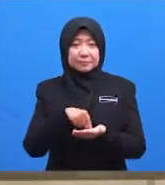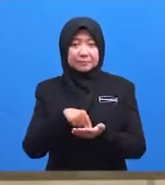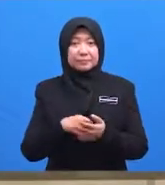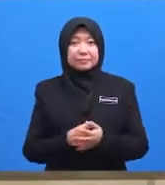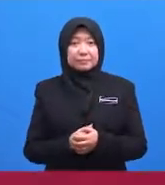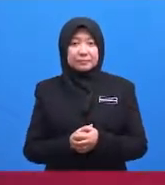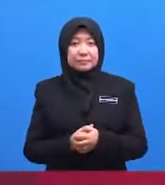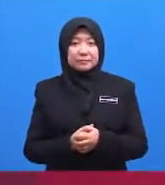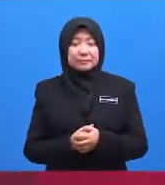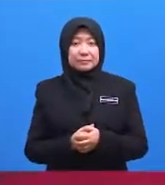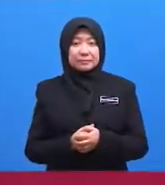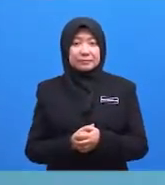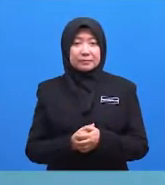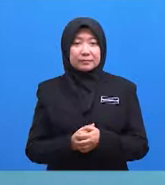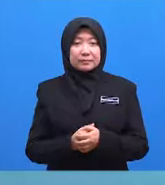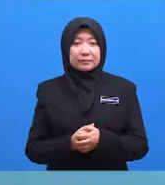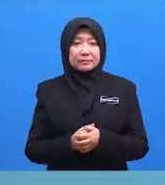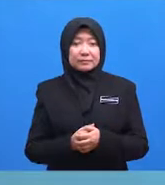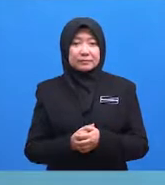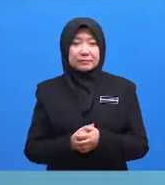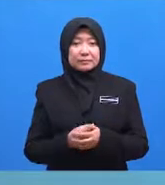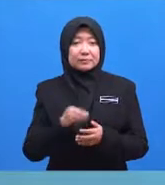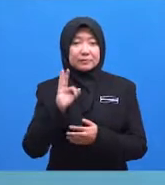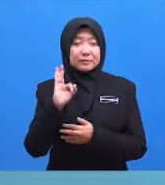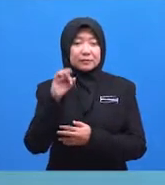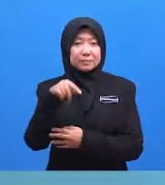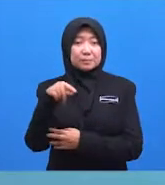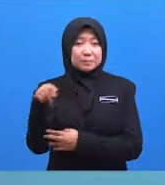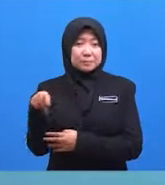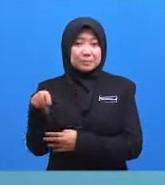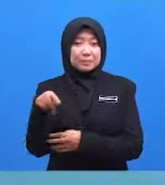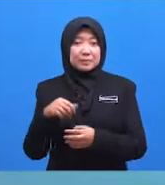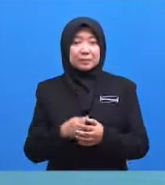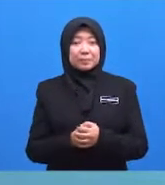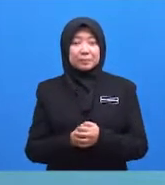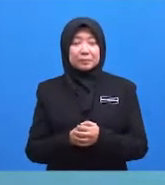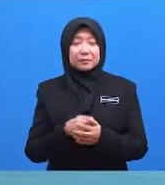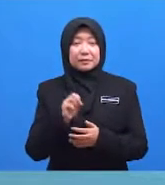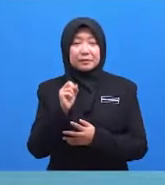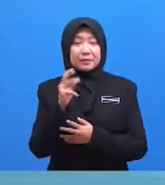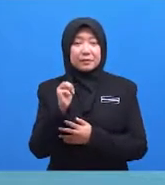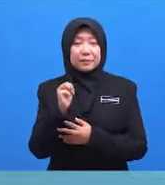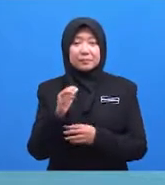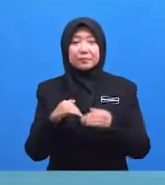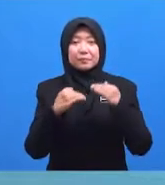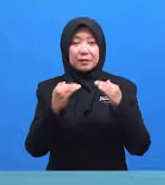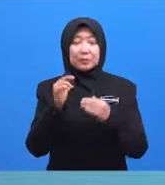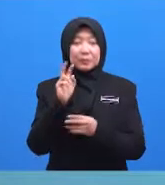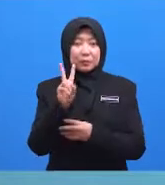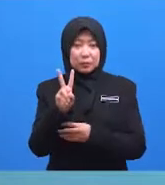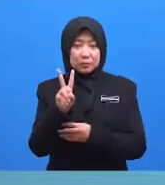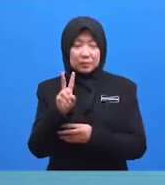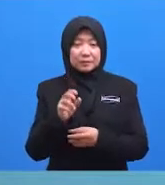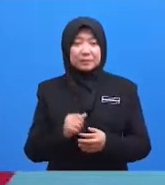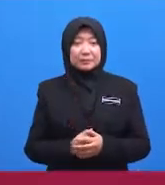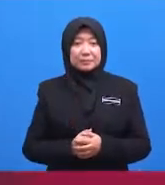ini ialah subjek penyediaan dan pembuatan makanan Sijil Kemahiran Malaysia Tahap 2.